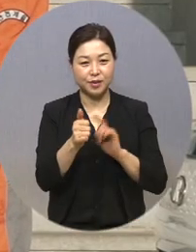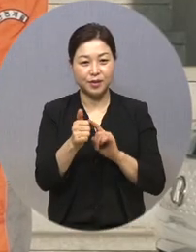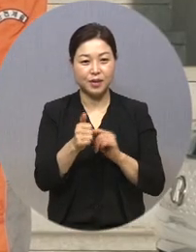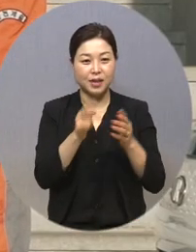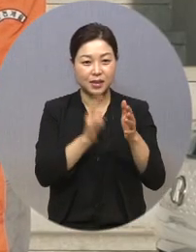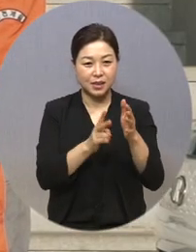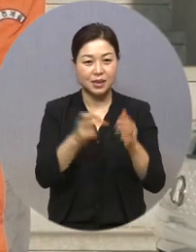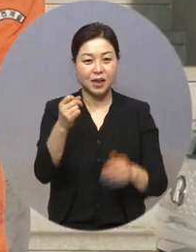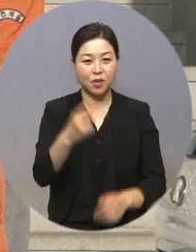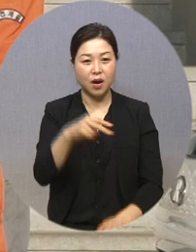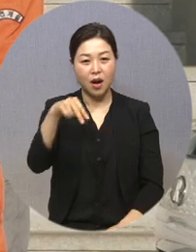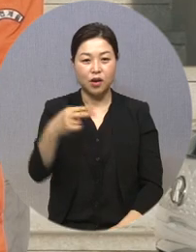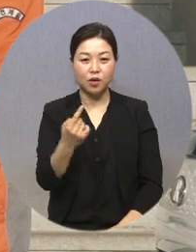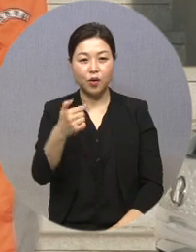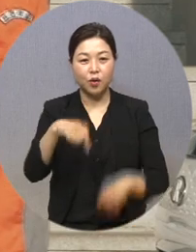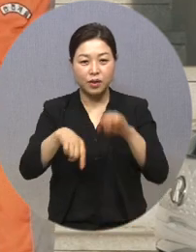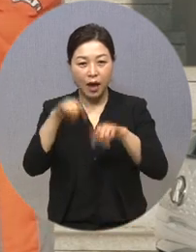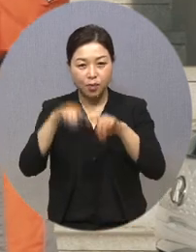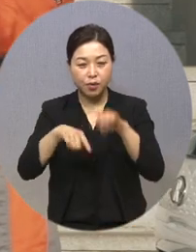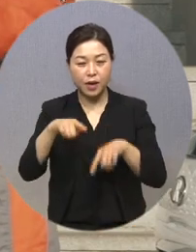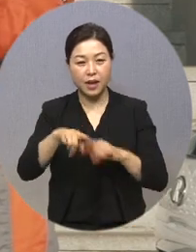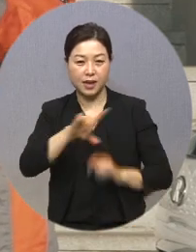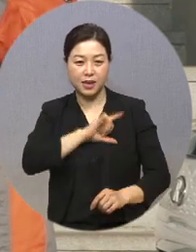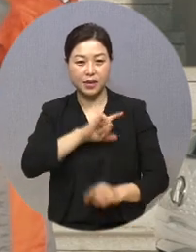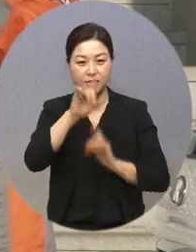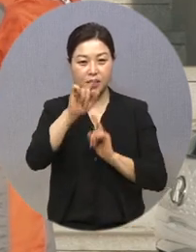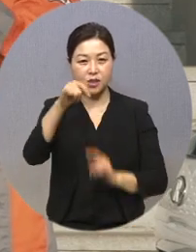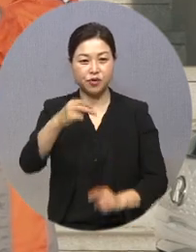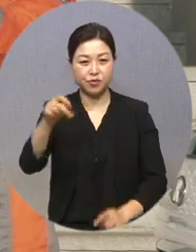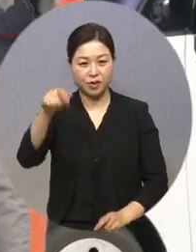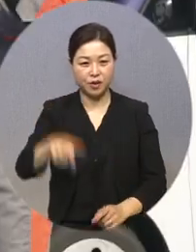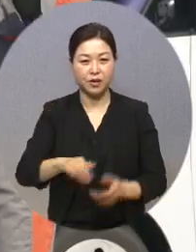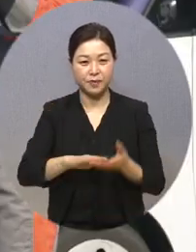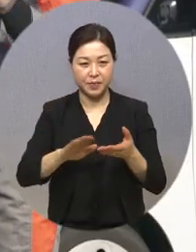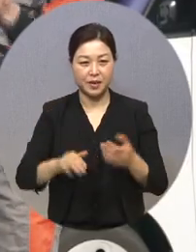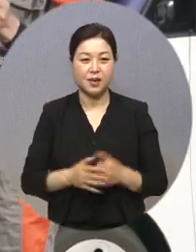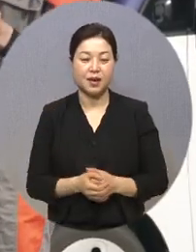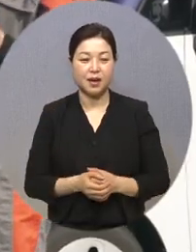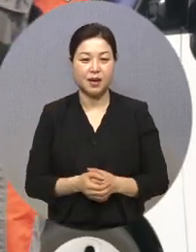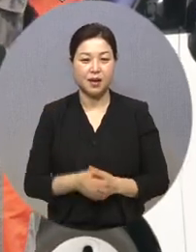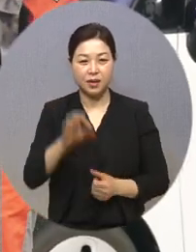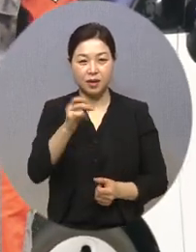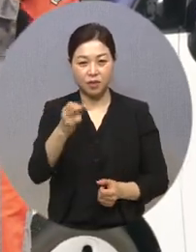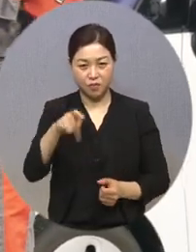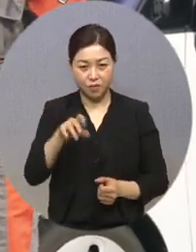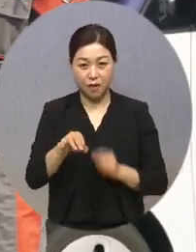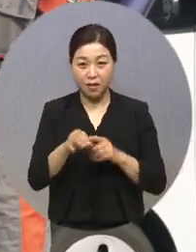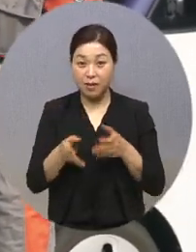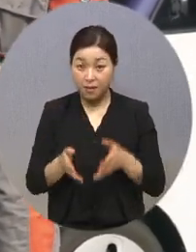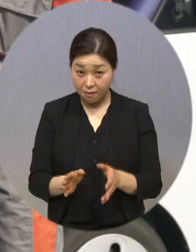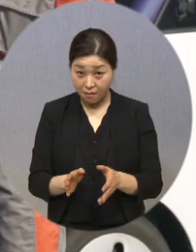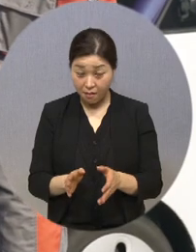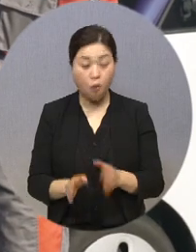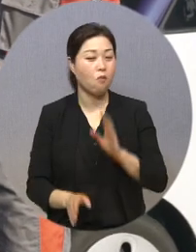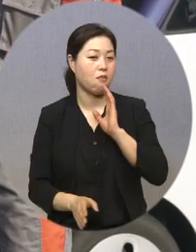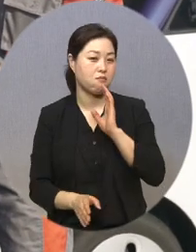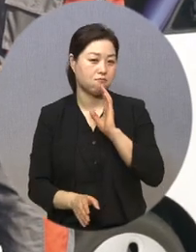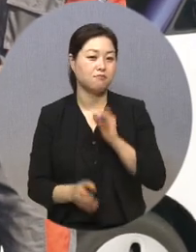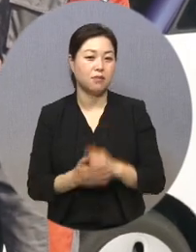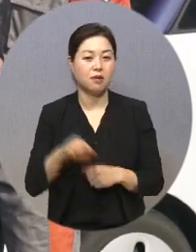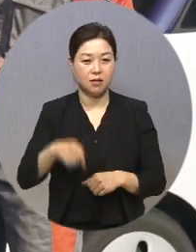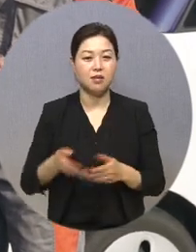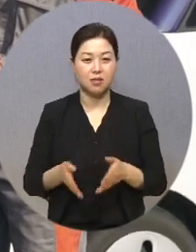소나무의 이기우석입니다. 반갑습니다. 반갑습니다. 아, 영광 출신이셨어요? 네, 영광이죠.